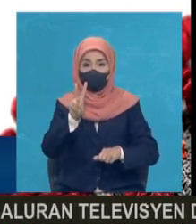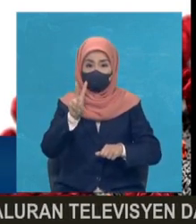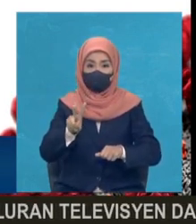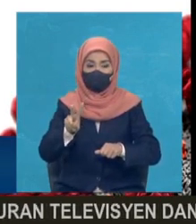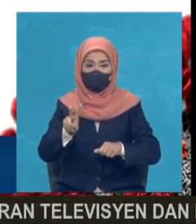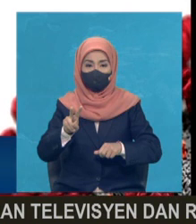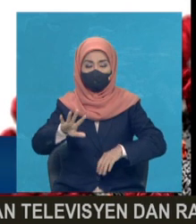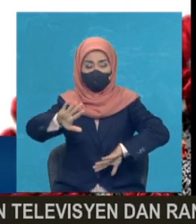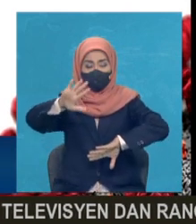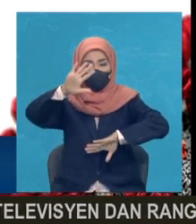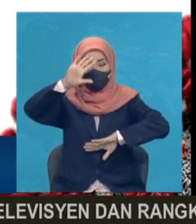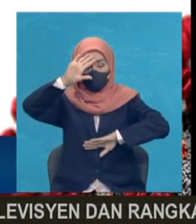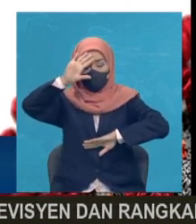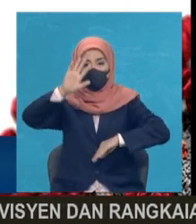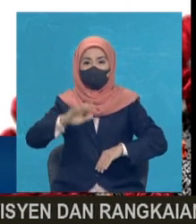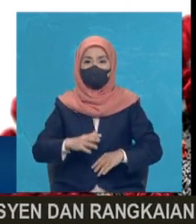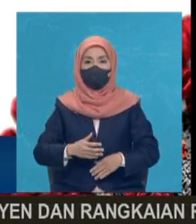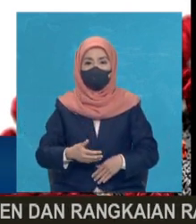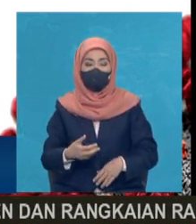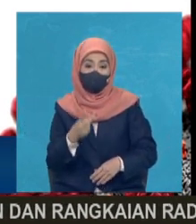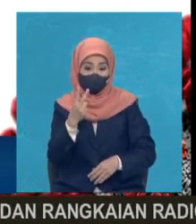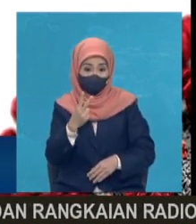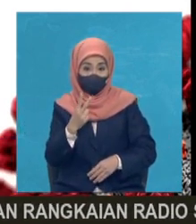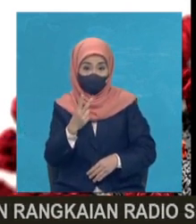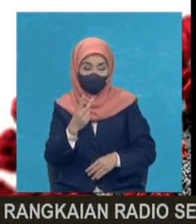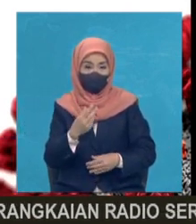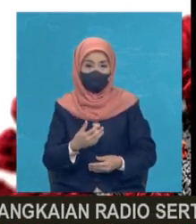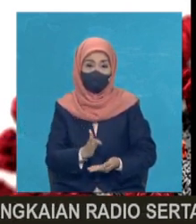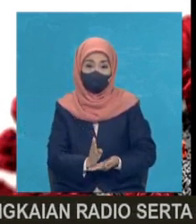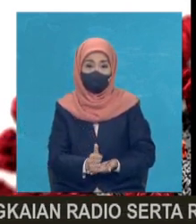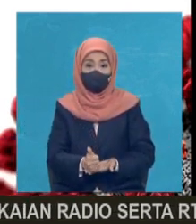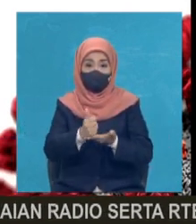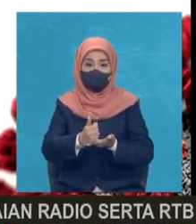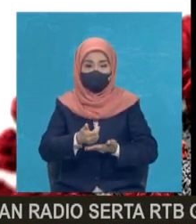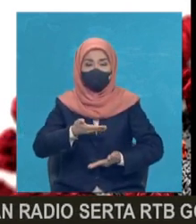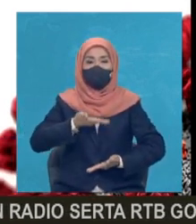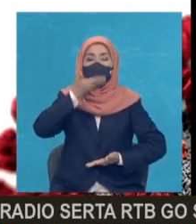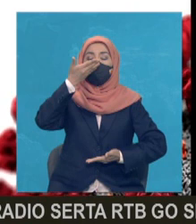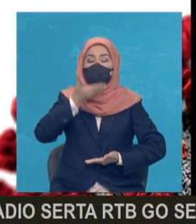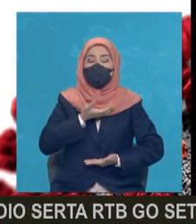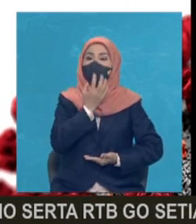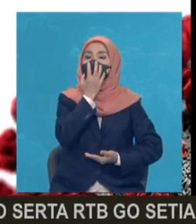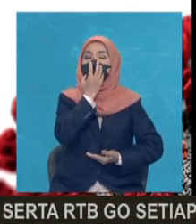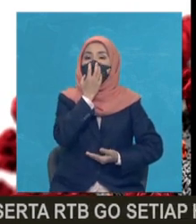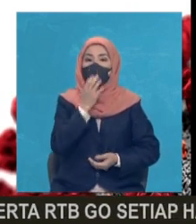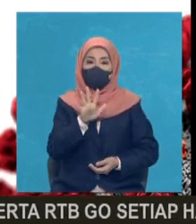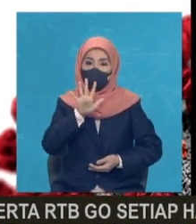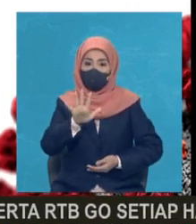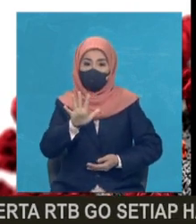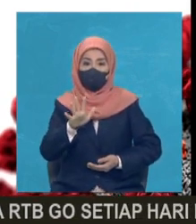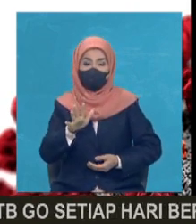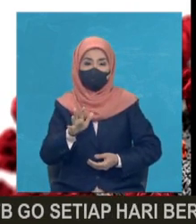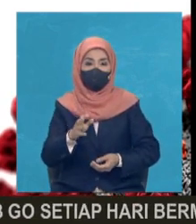masih berada dalam keadaan kritikal yang mana keduanya memerlukan bantuan pernafasan dan lima lagi cash di bawah